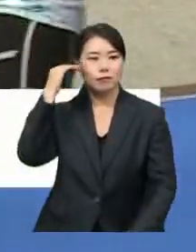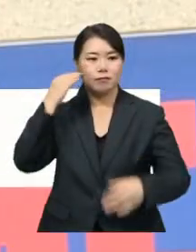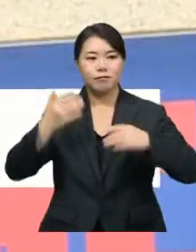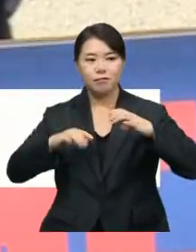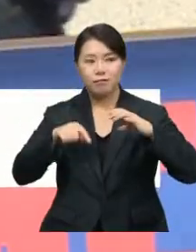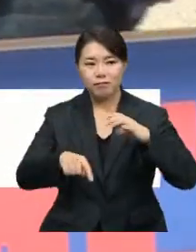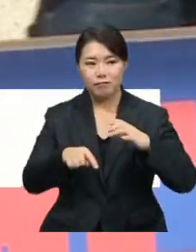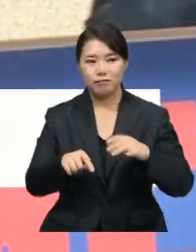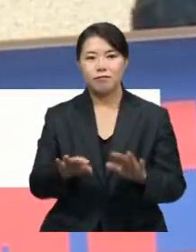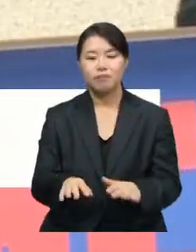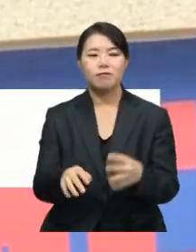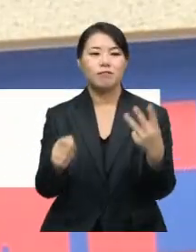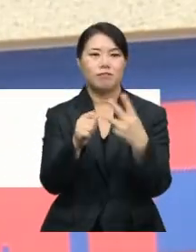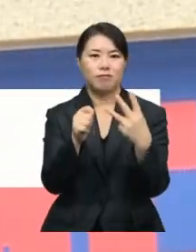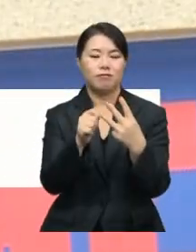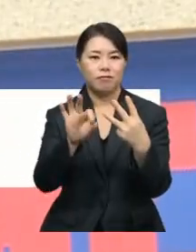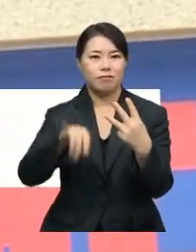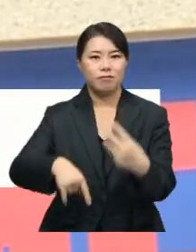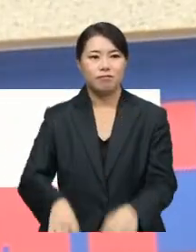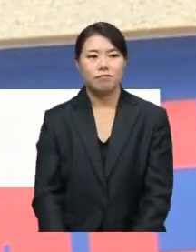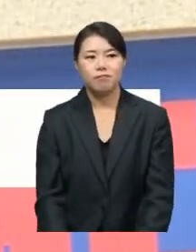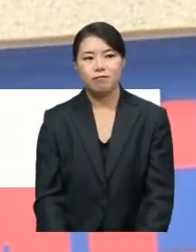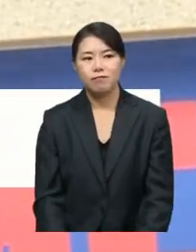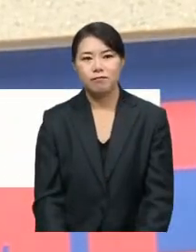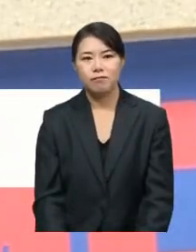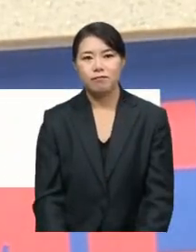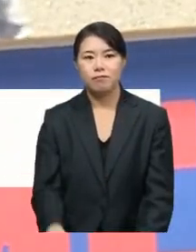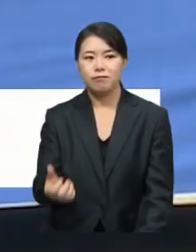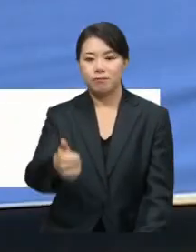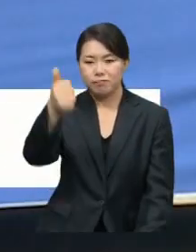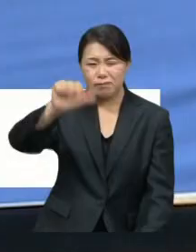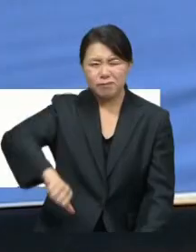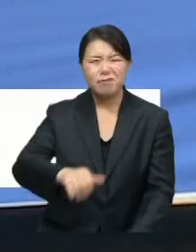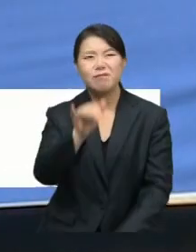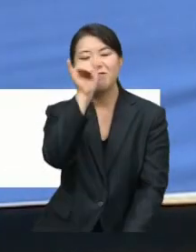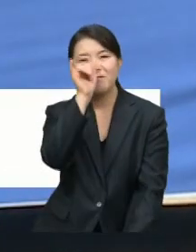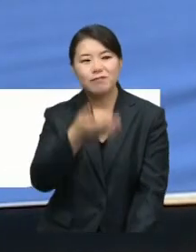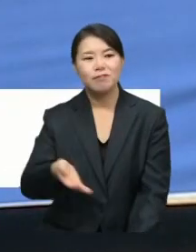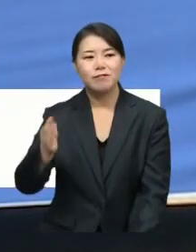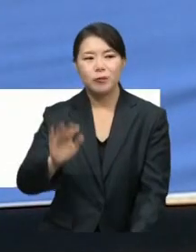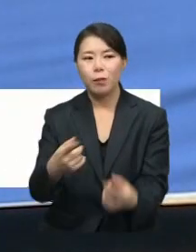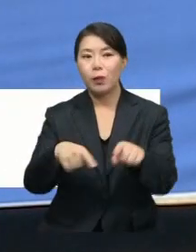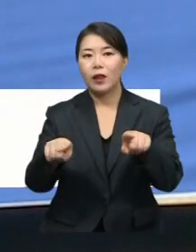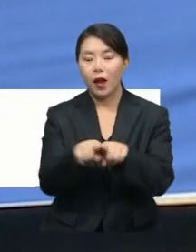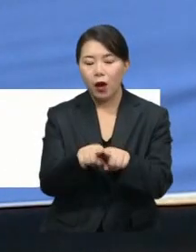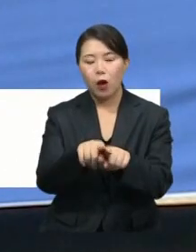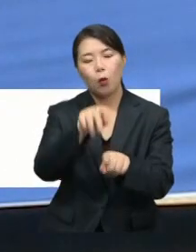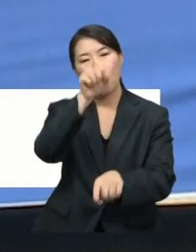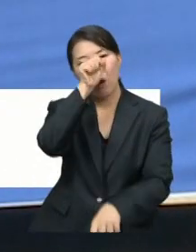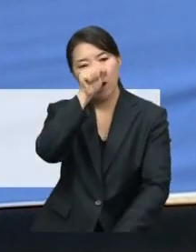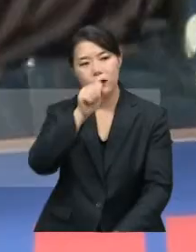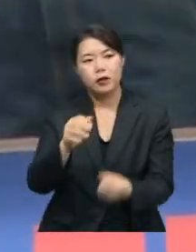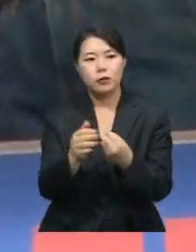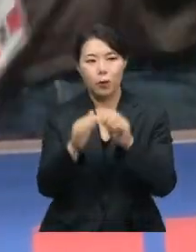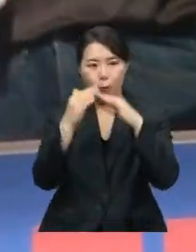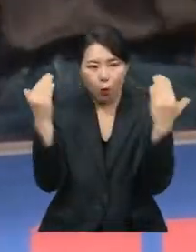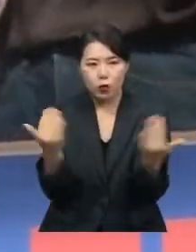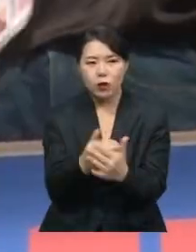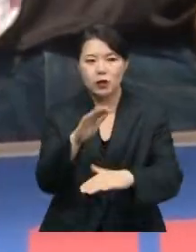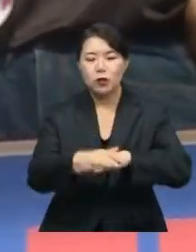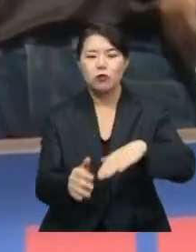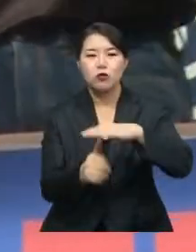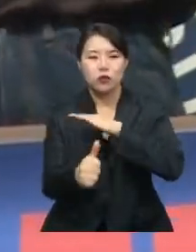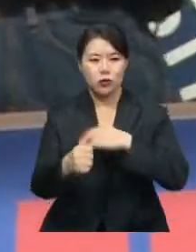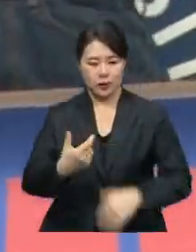드라이브컵 부문에서 3위를 기록했습니다. 승패가 갈렸지만 함께하는 것에 가치를 둔다는 점에서 모든 선수들에게